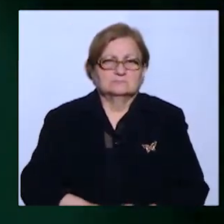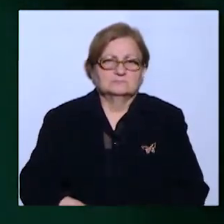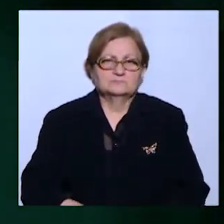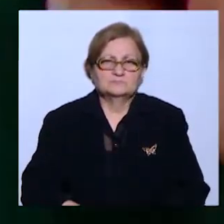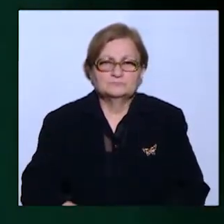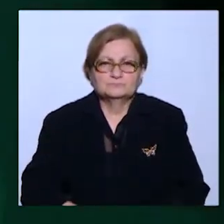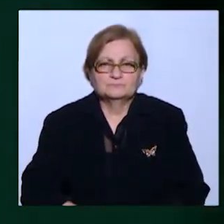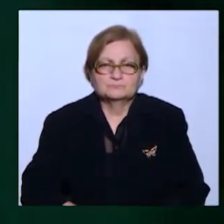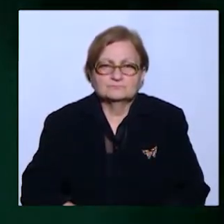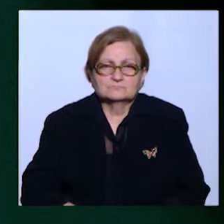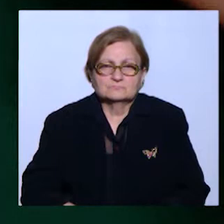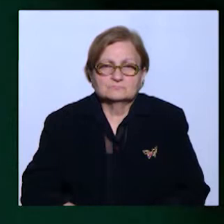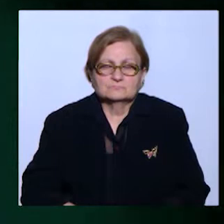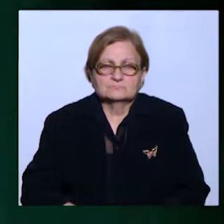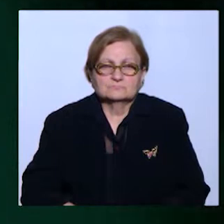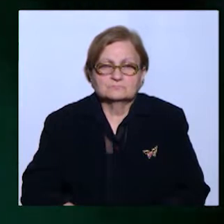48,